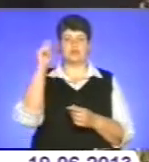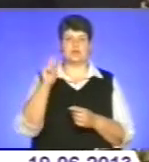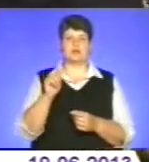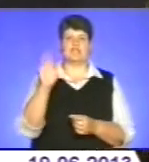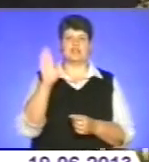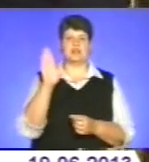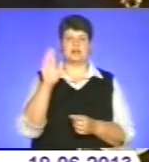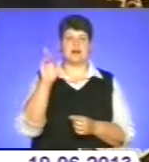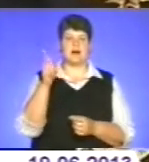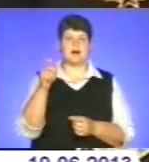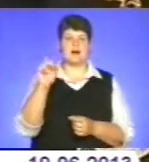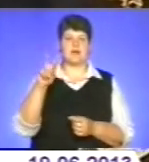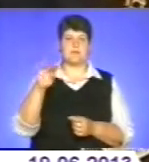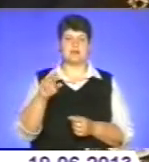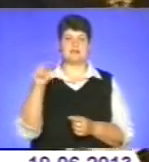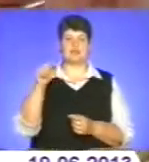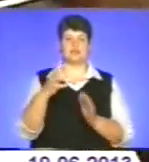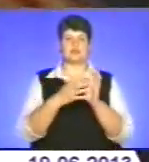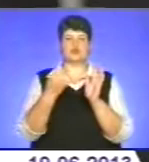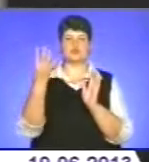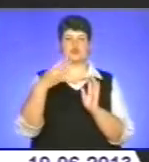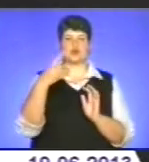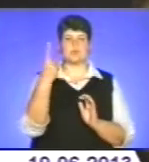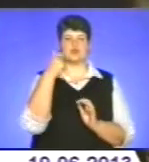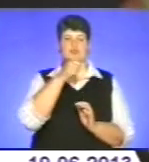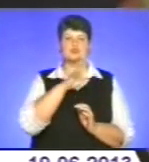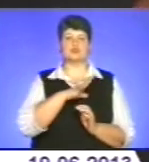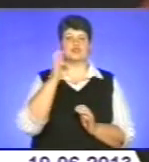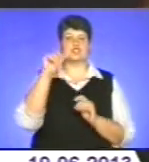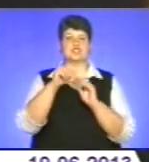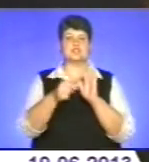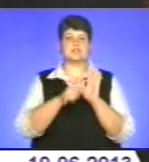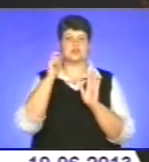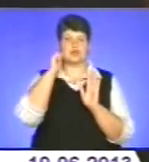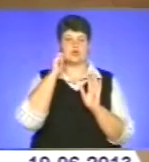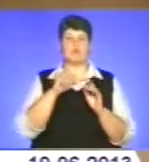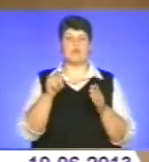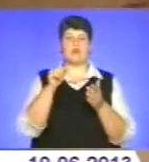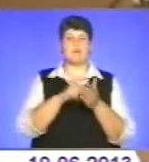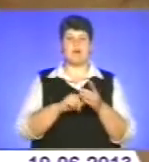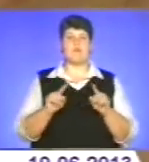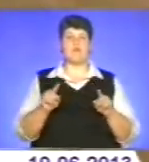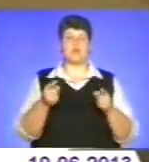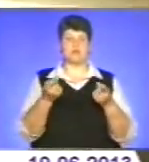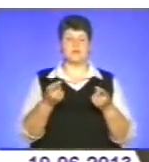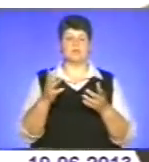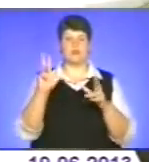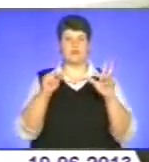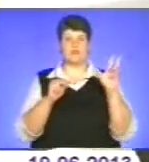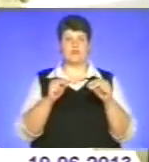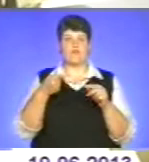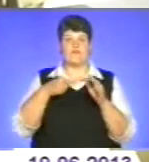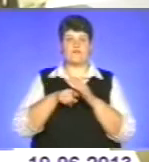Галябарднику у 1941 році було лише 16. На початку війни потрапив у полон, але йому пощастило втекти. Після чого